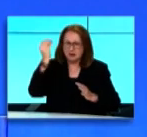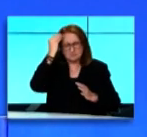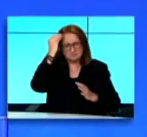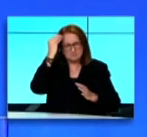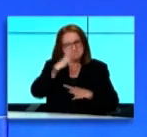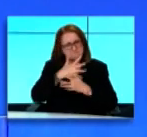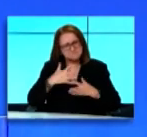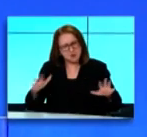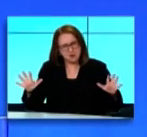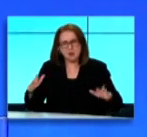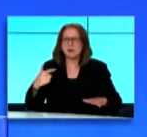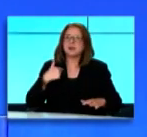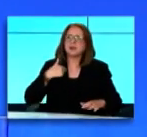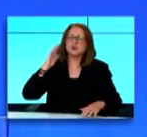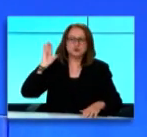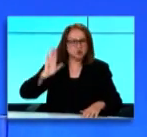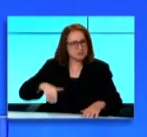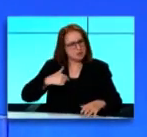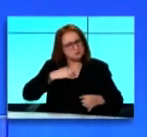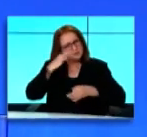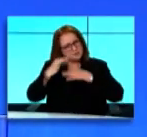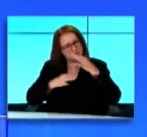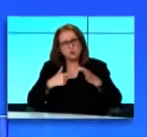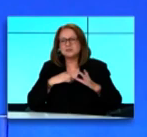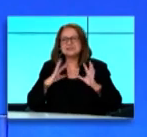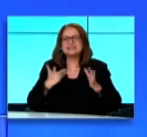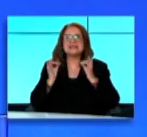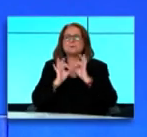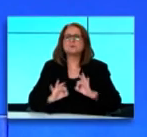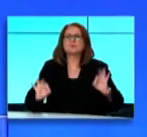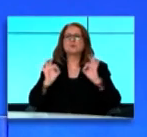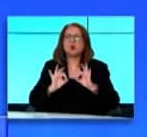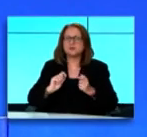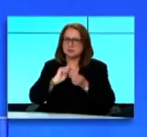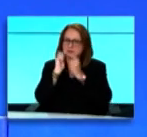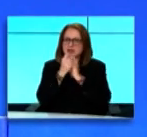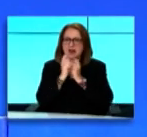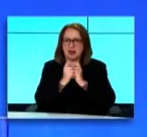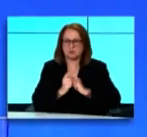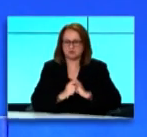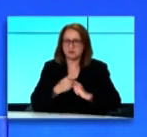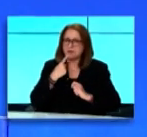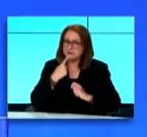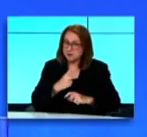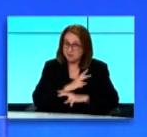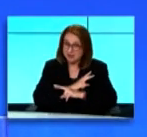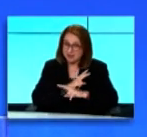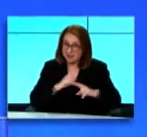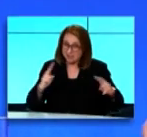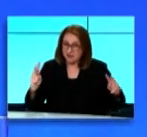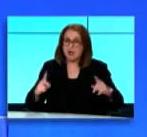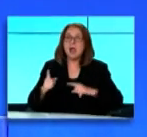το τι είμαστε ήδη έτοιμοι να αλλάξουμε. Και είπαμε σαφήνεια ότι οι ευθύνες στο βαθμό που μπορούν